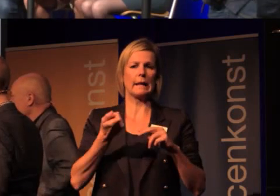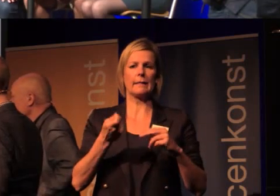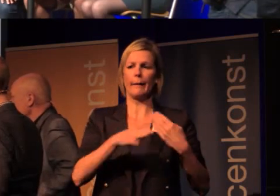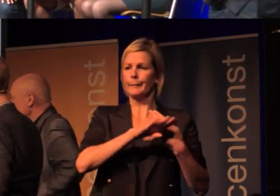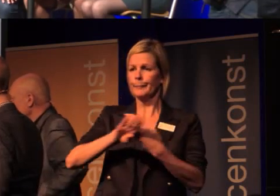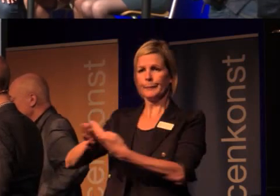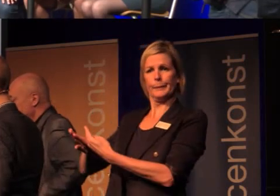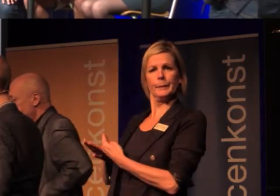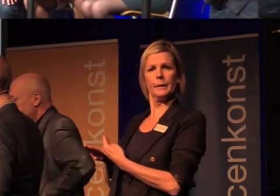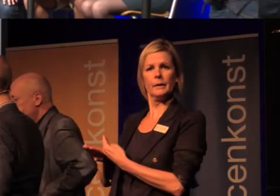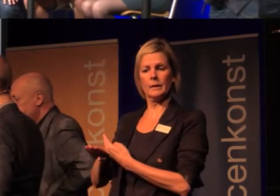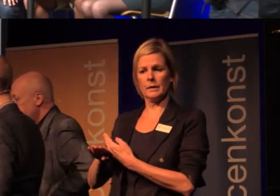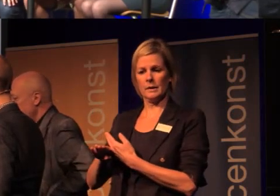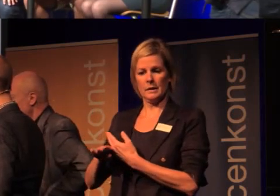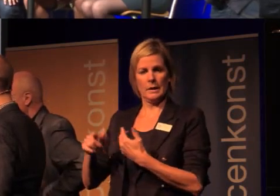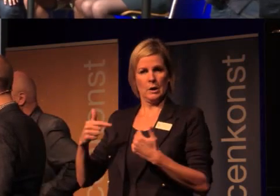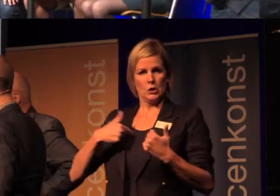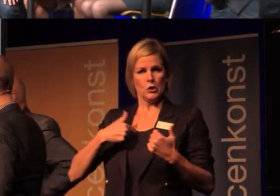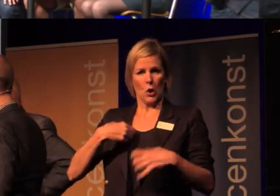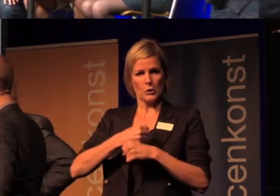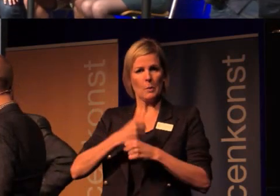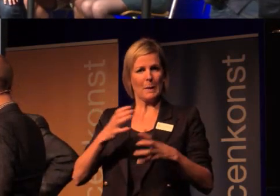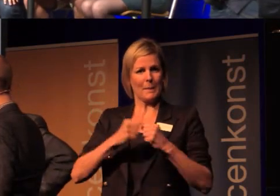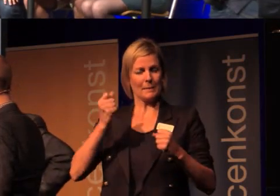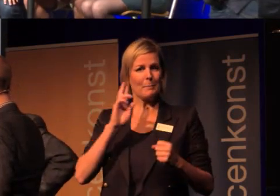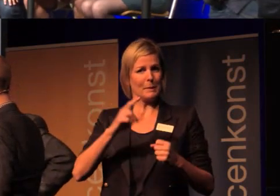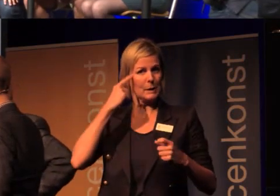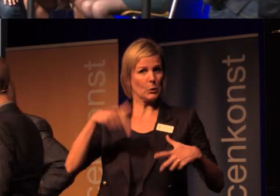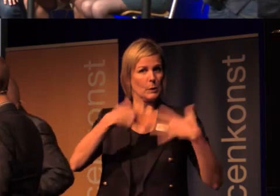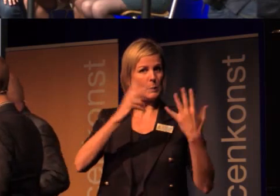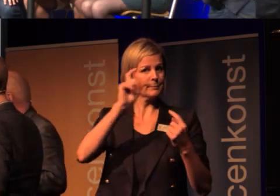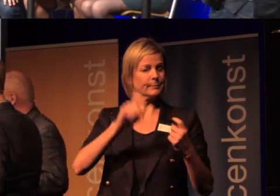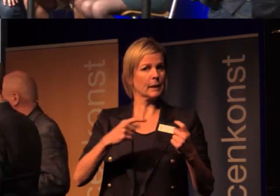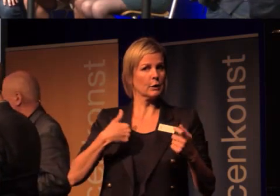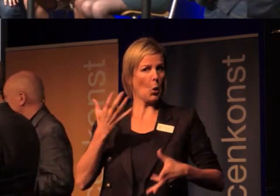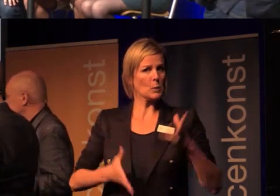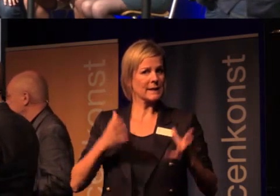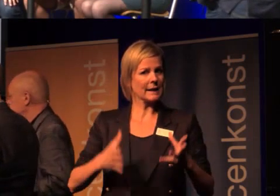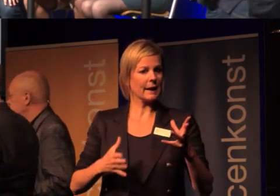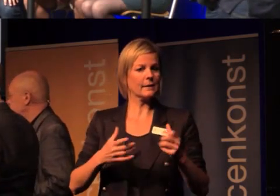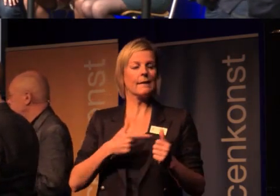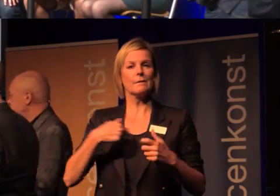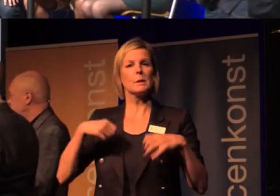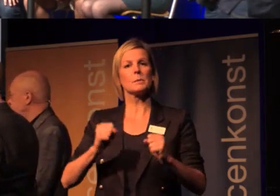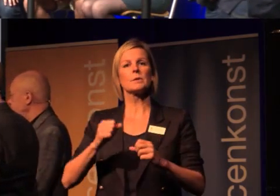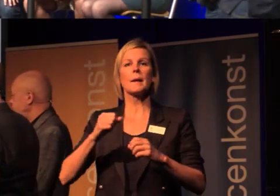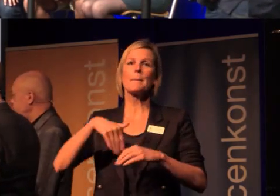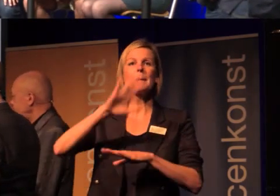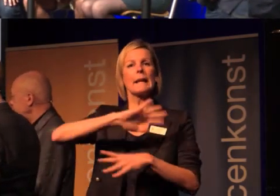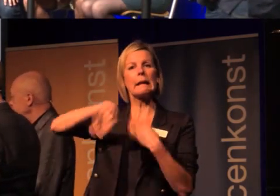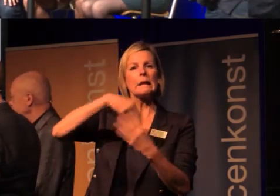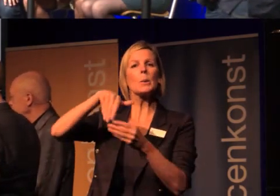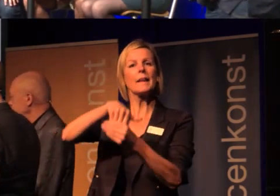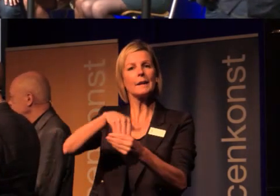att det de håller på med egentligen inte är kultur, trots att det verkligen är det. Och att få en mer inkluderande kulturpolitik på det viset tror jag